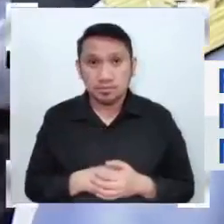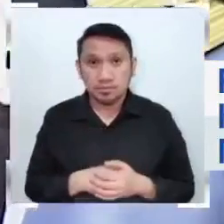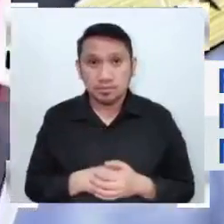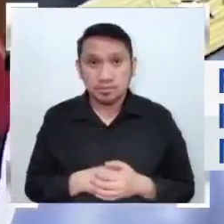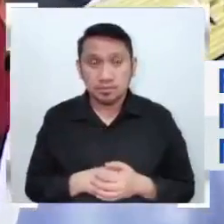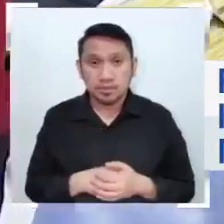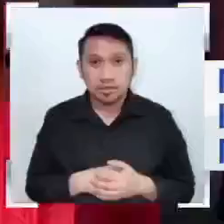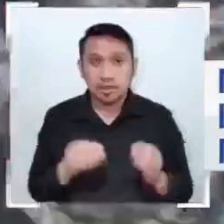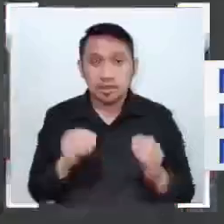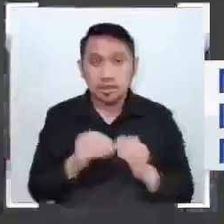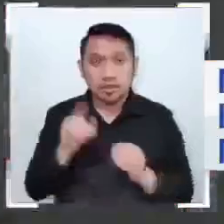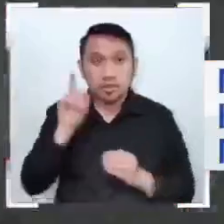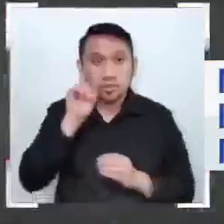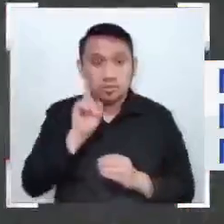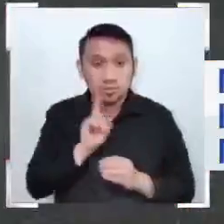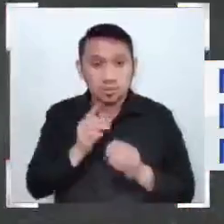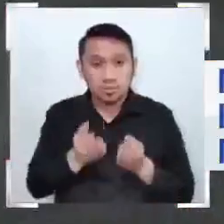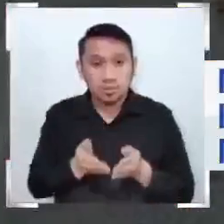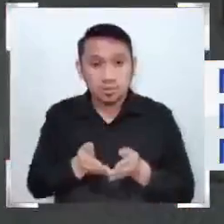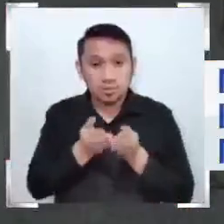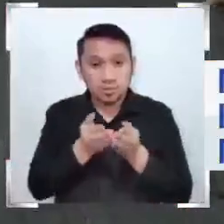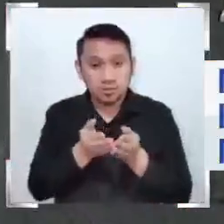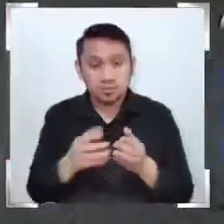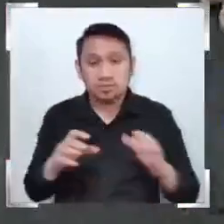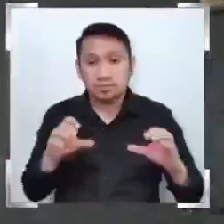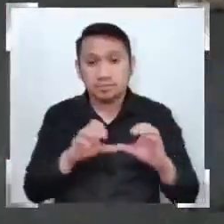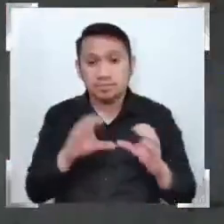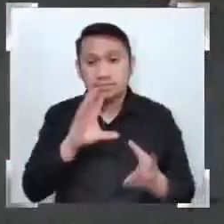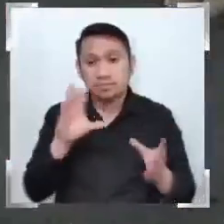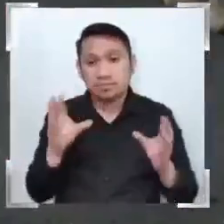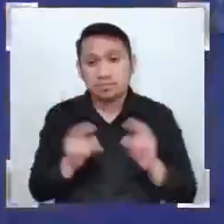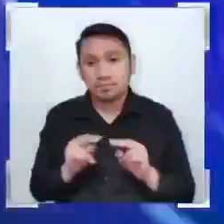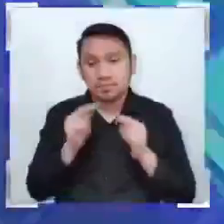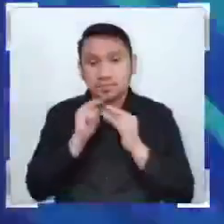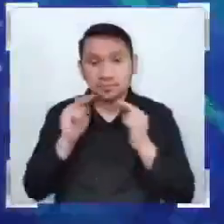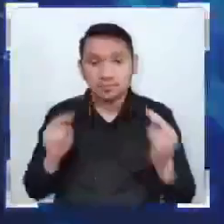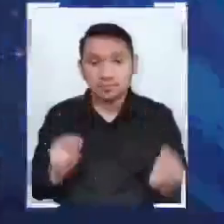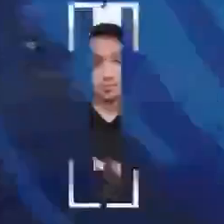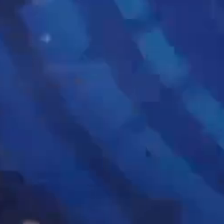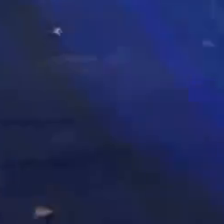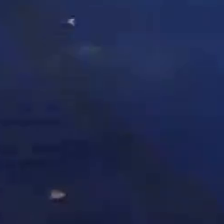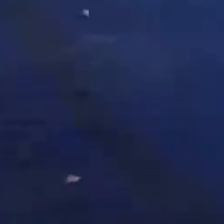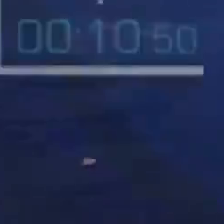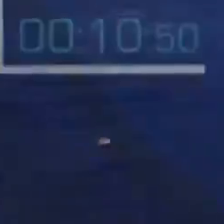maayos ang kanilang pagbiyahe. Para sa GMA Integrated News, Chino Gaston ang inyong saksi.